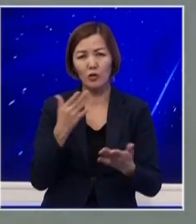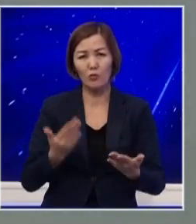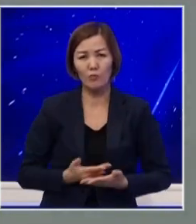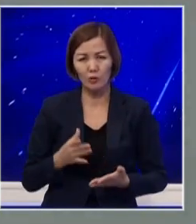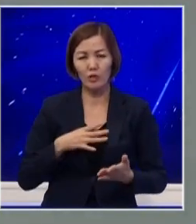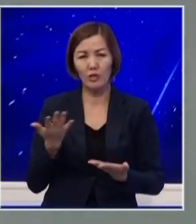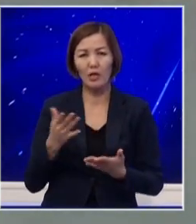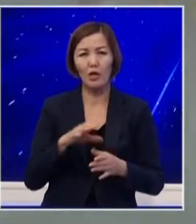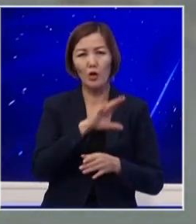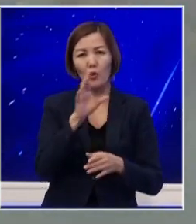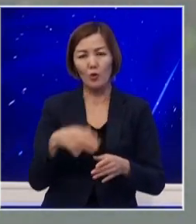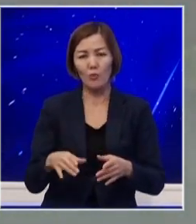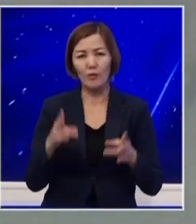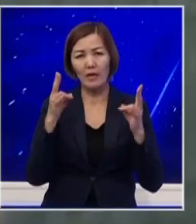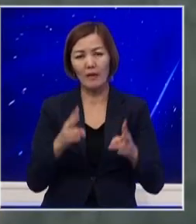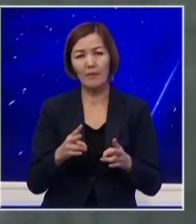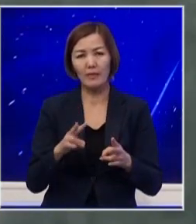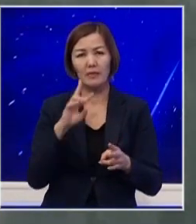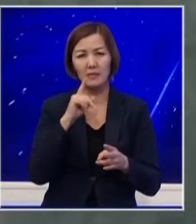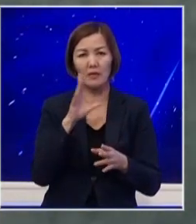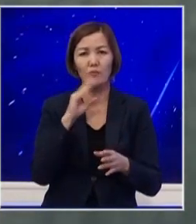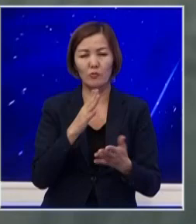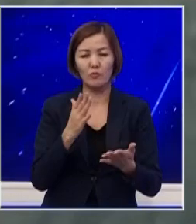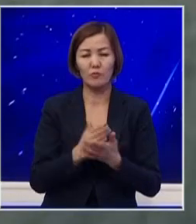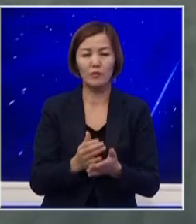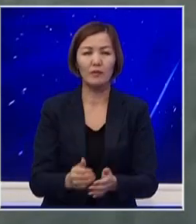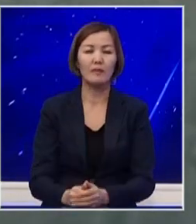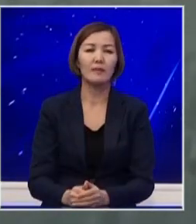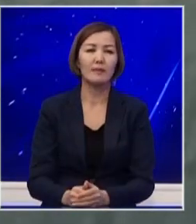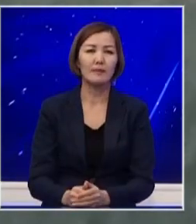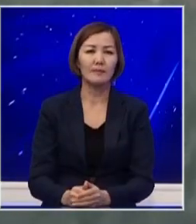Сарапшылар құбыр апаты табиғатқа зиян келтіретінін айтады. Топтаманы ғаламтор